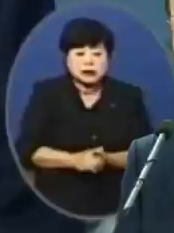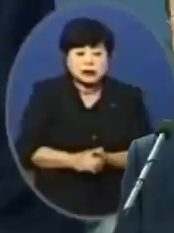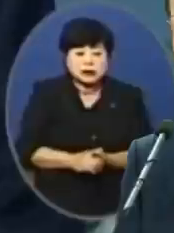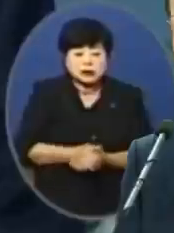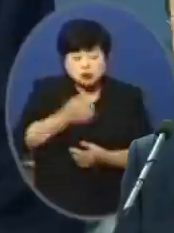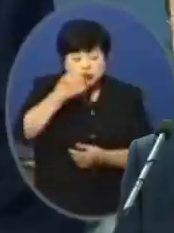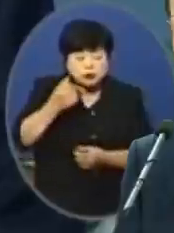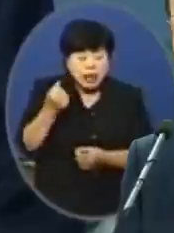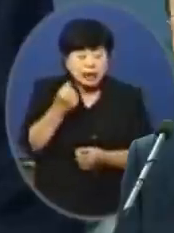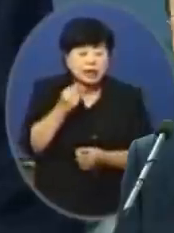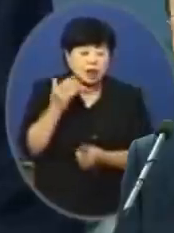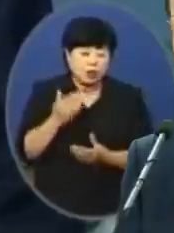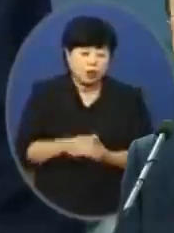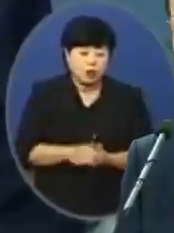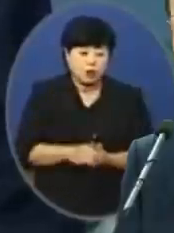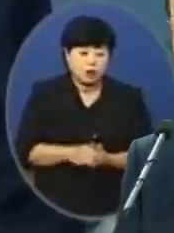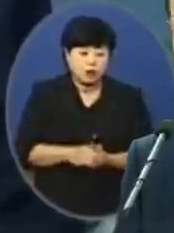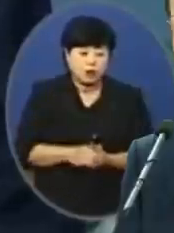꿈을 갖게 되고